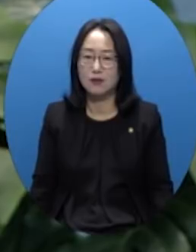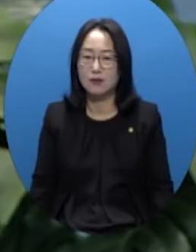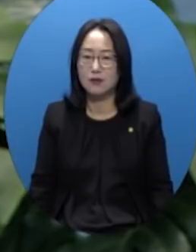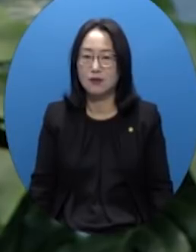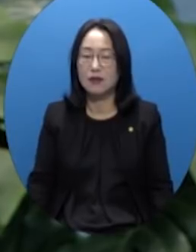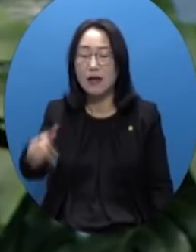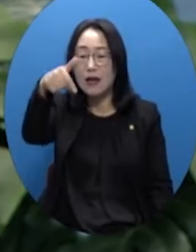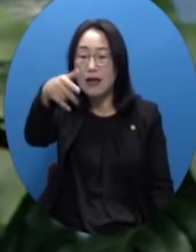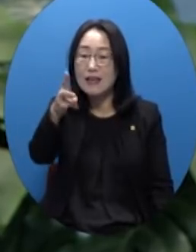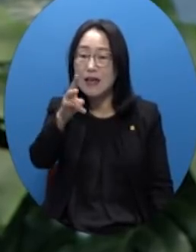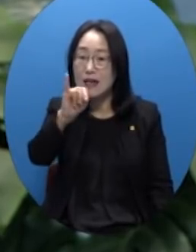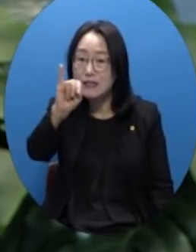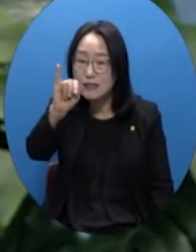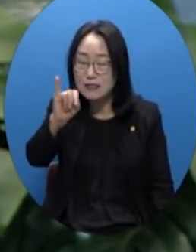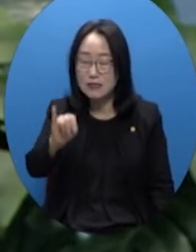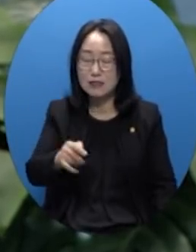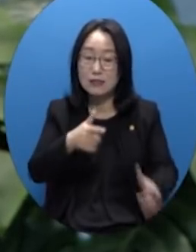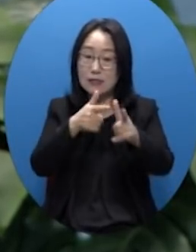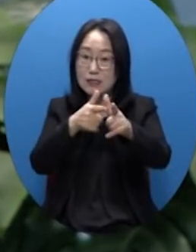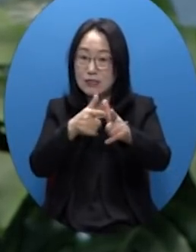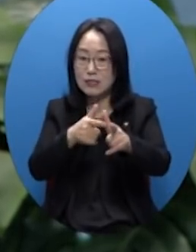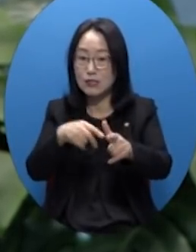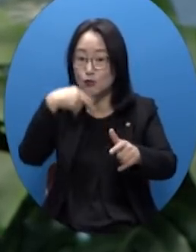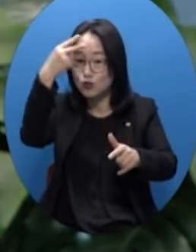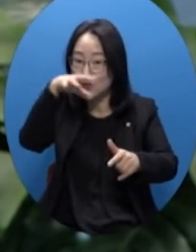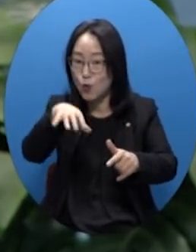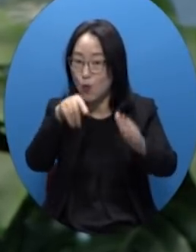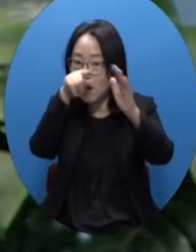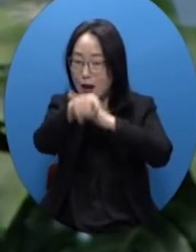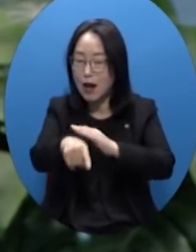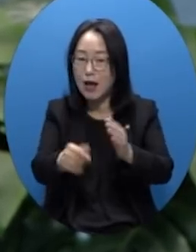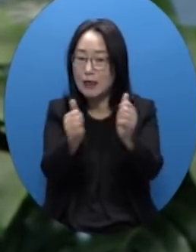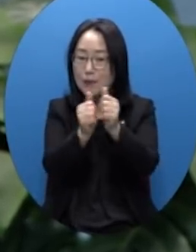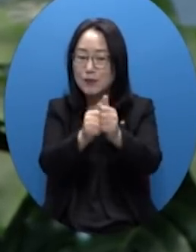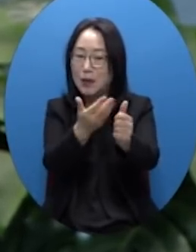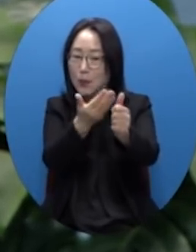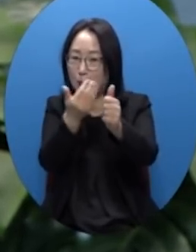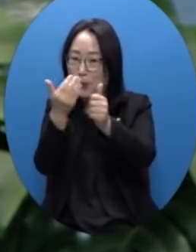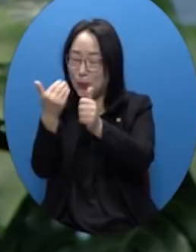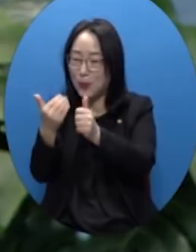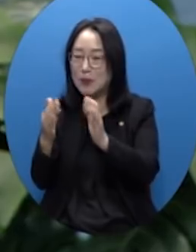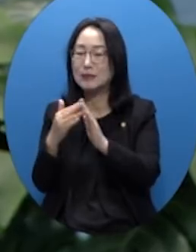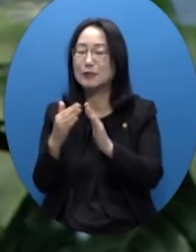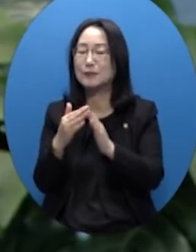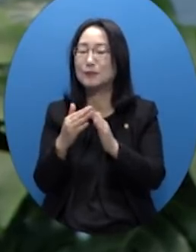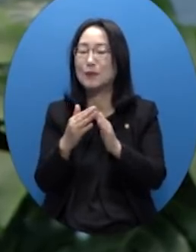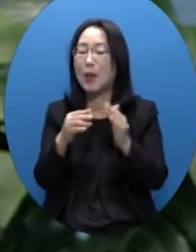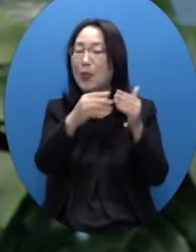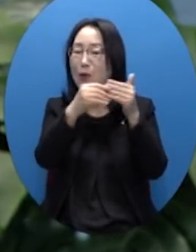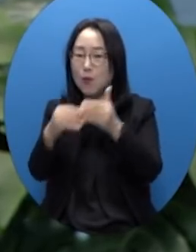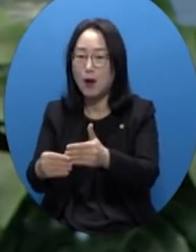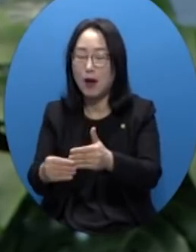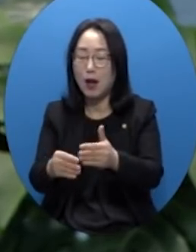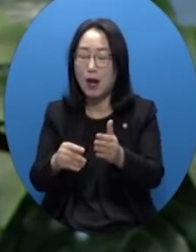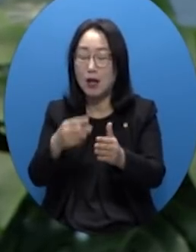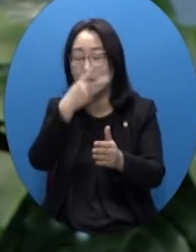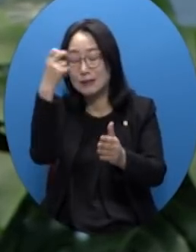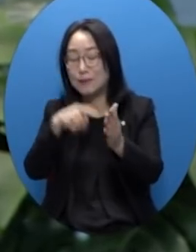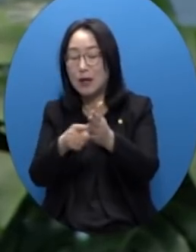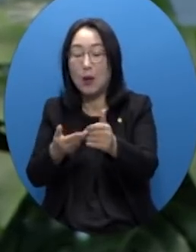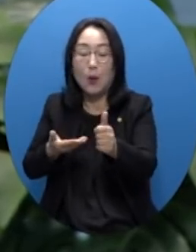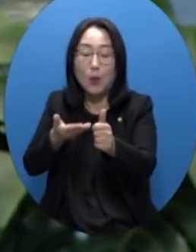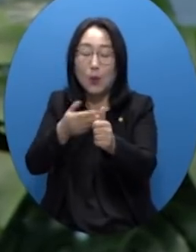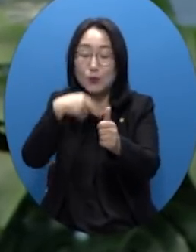개입 바에서 남자들을 유혹해 갖고 자기 집에 데려와서 수면제를 탄 술을 먹이고